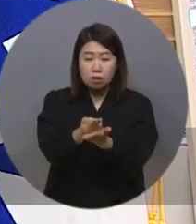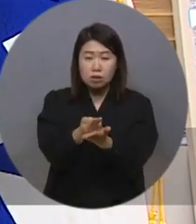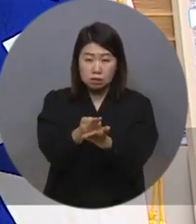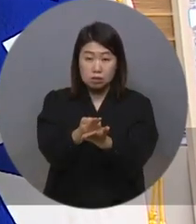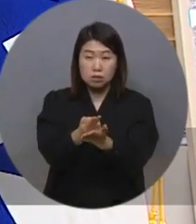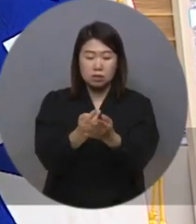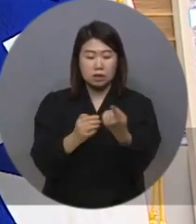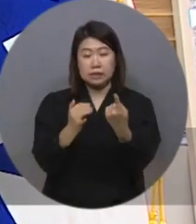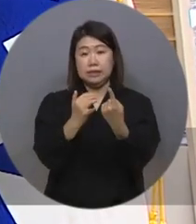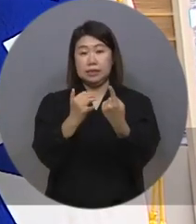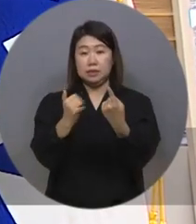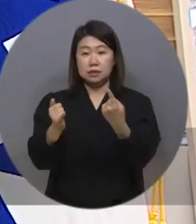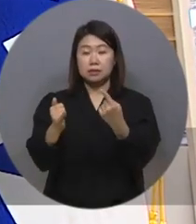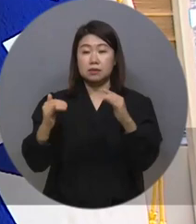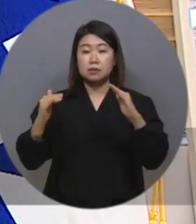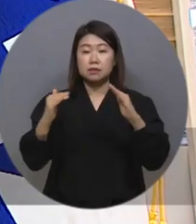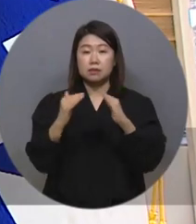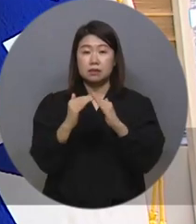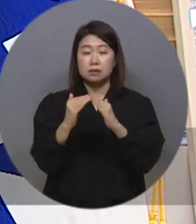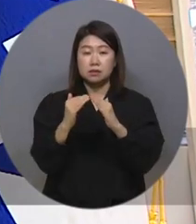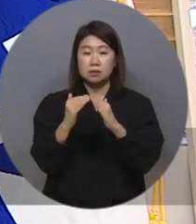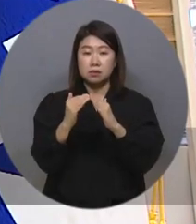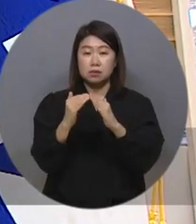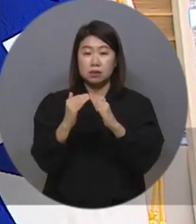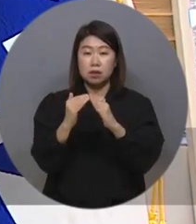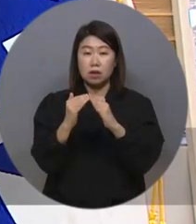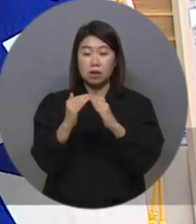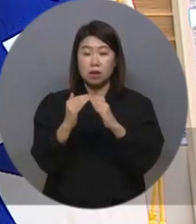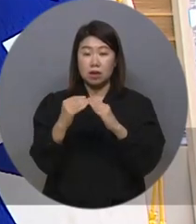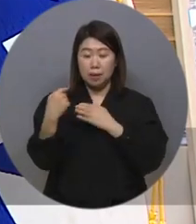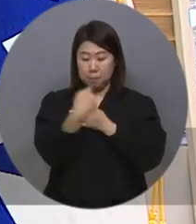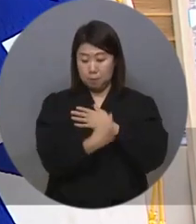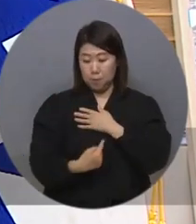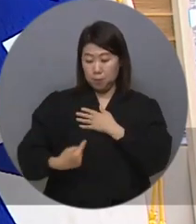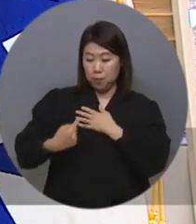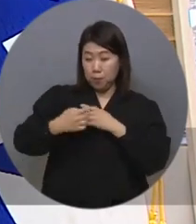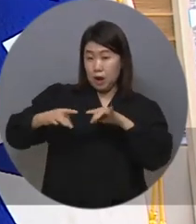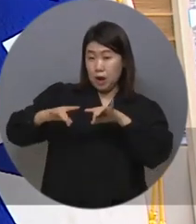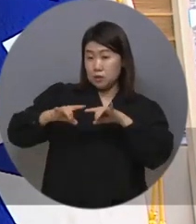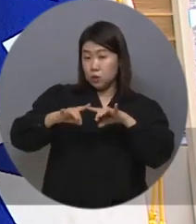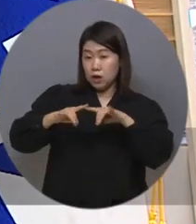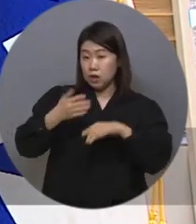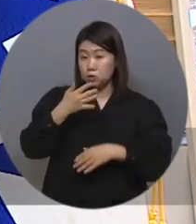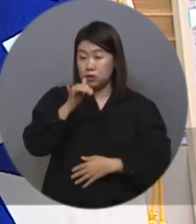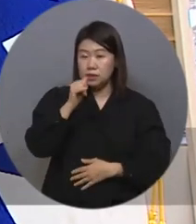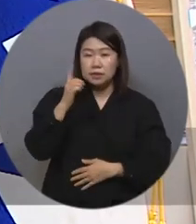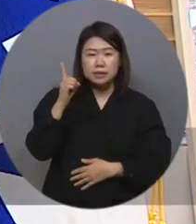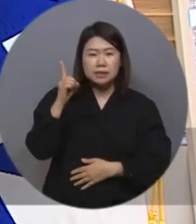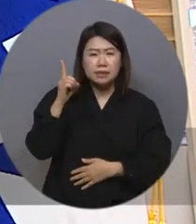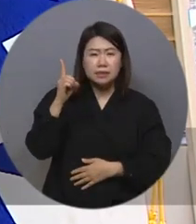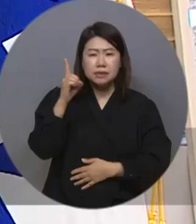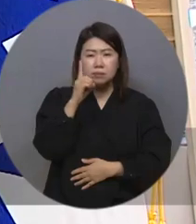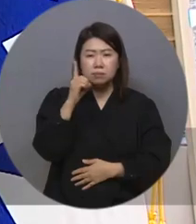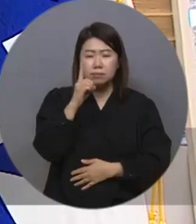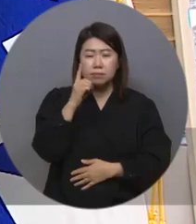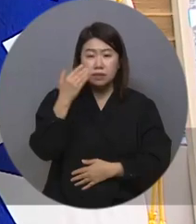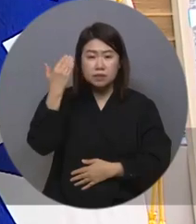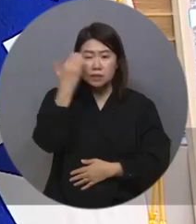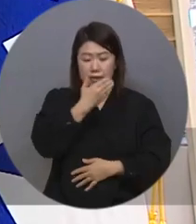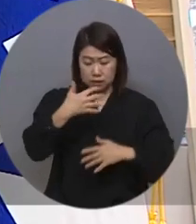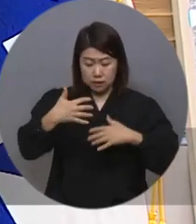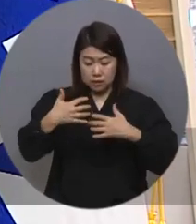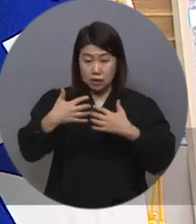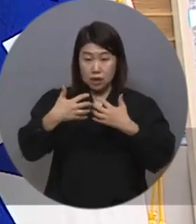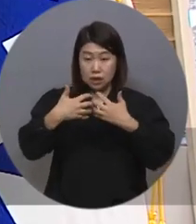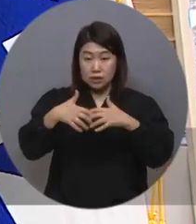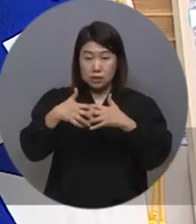치아가구에 우리 그 생체 신호를 감지할 수 있는 스마트 기기를 설치하여 위급